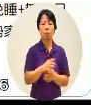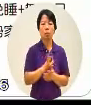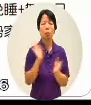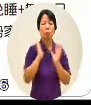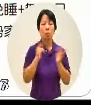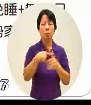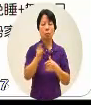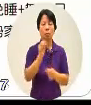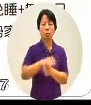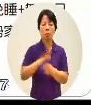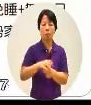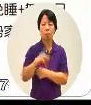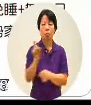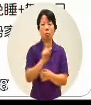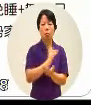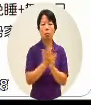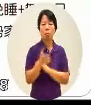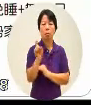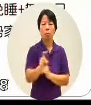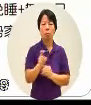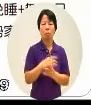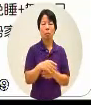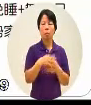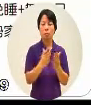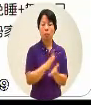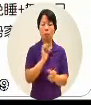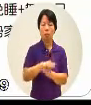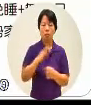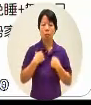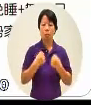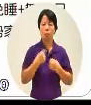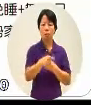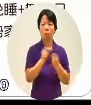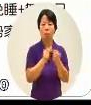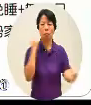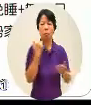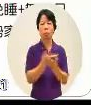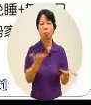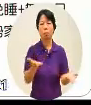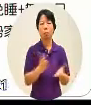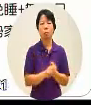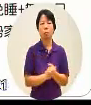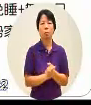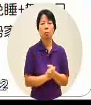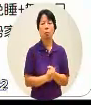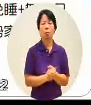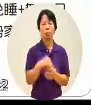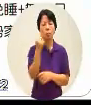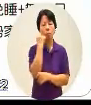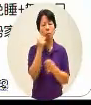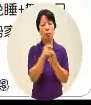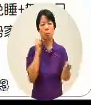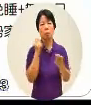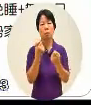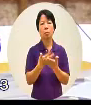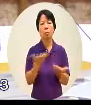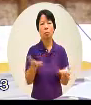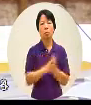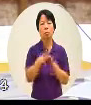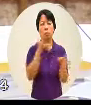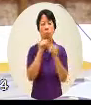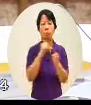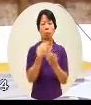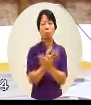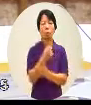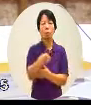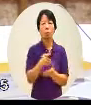要补10项啦，拢在补习啦。哦，啊，补习没关系哦，偏远地区的小孩怎么办？来，局长，偏远地区他的资讯不足啊，